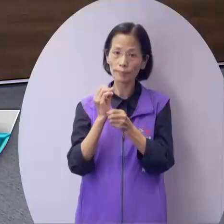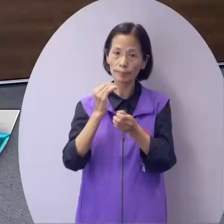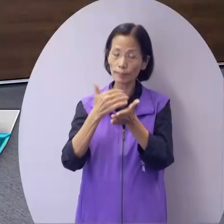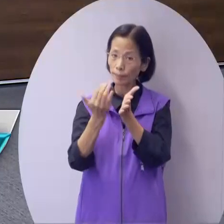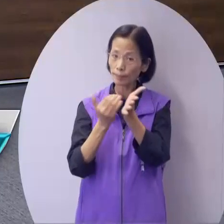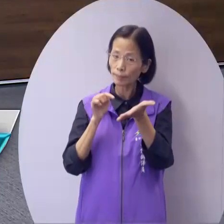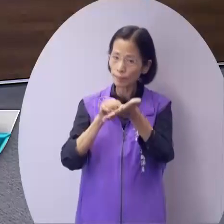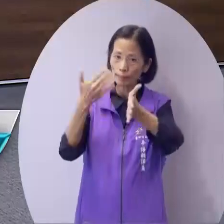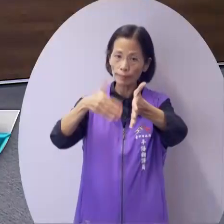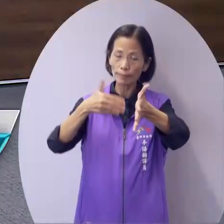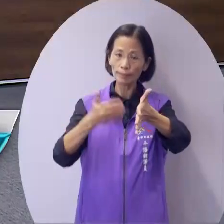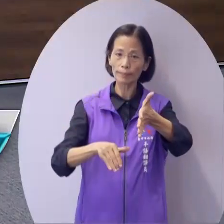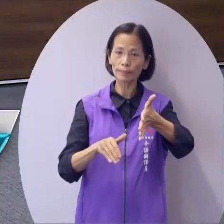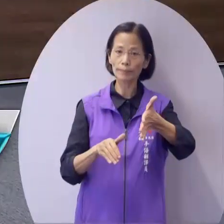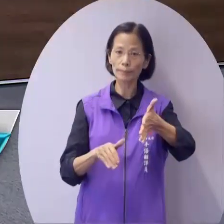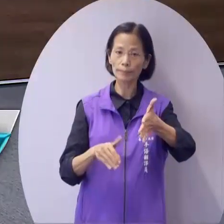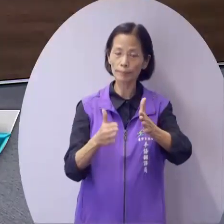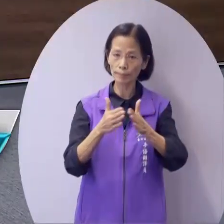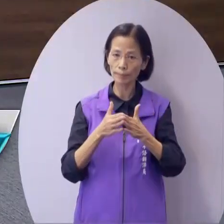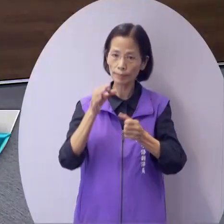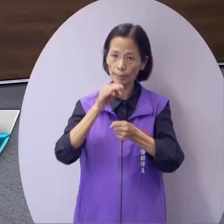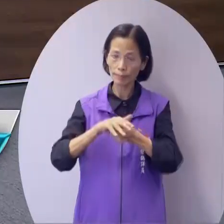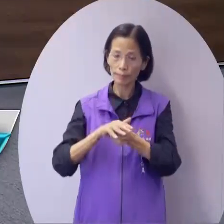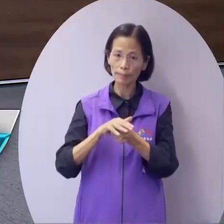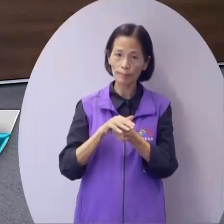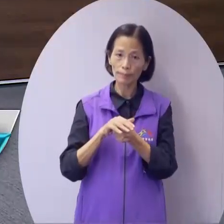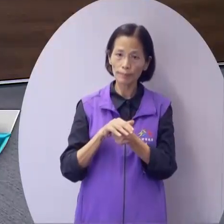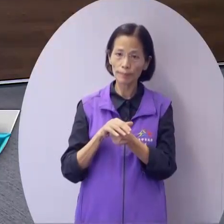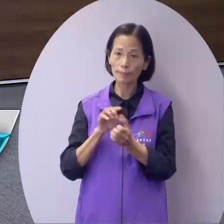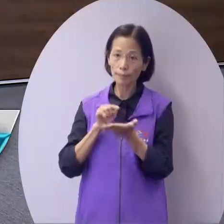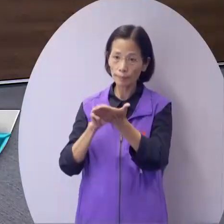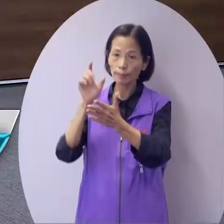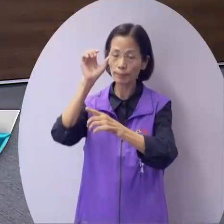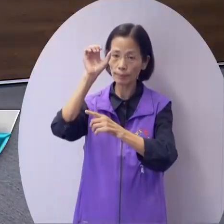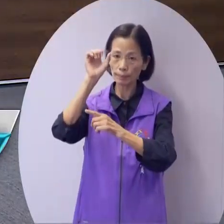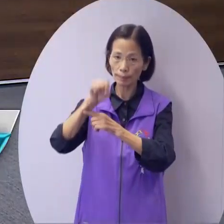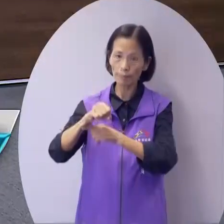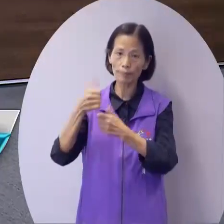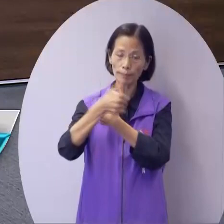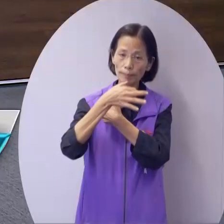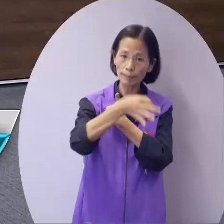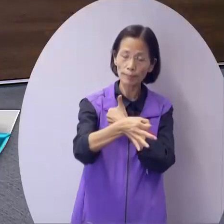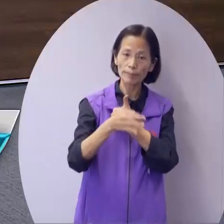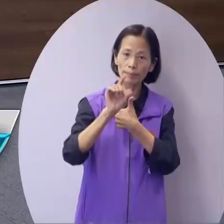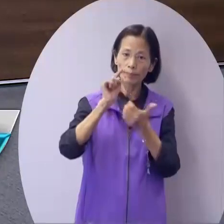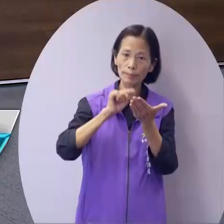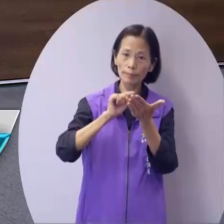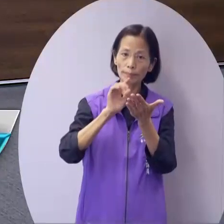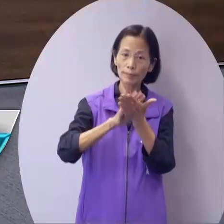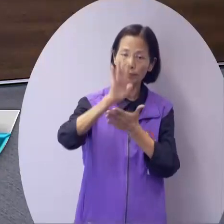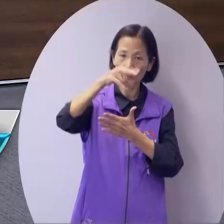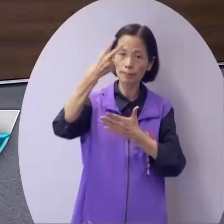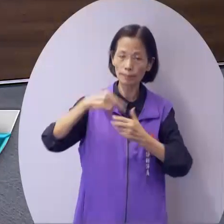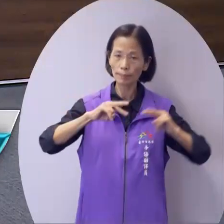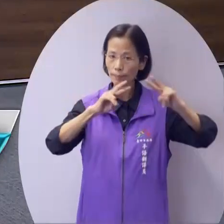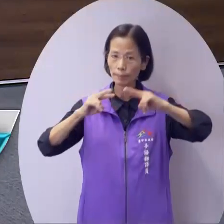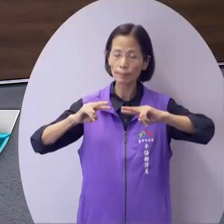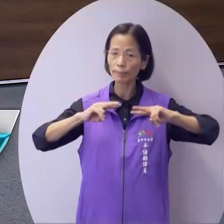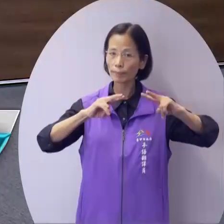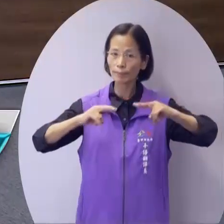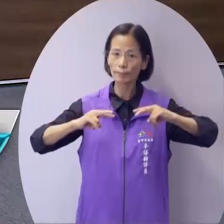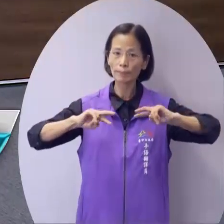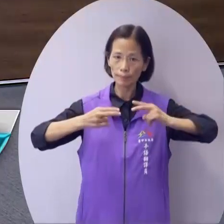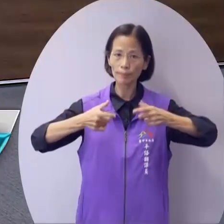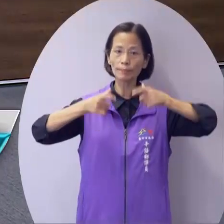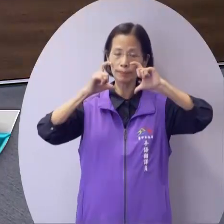算，那因为执行的需要，您请先行垫付。那后续依相关的法定程序完整之后，再办理账